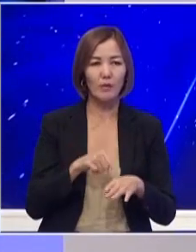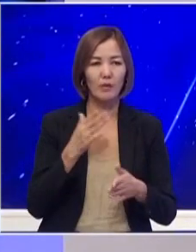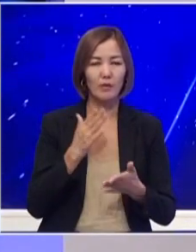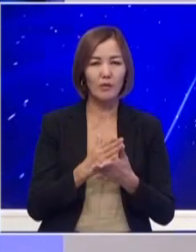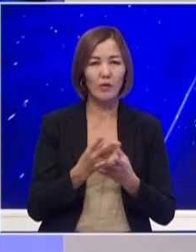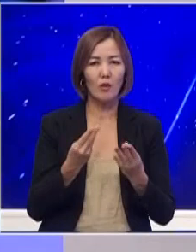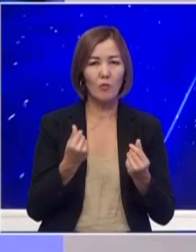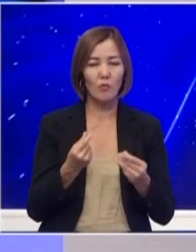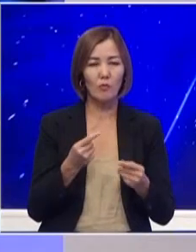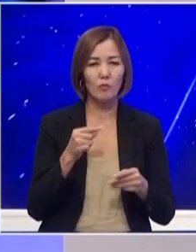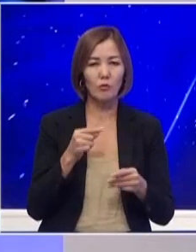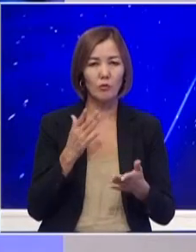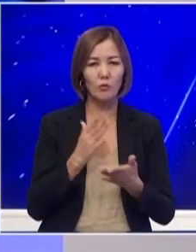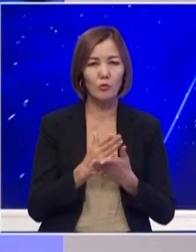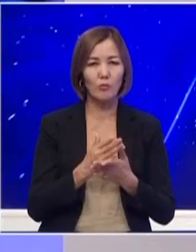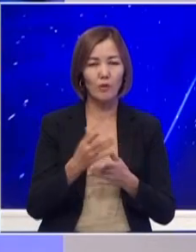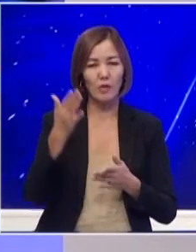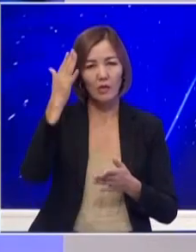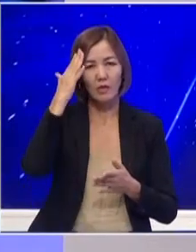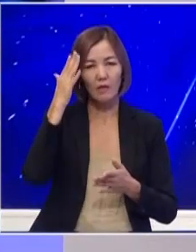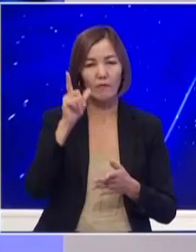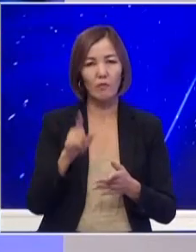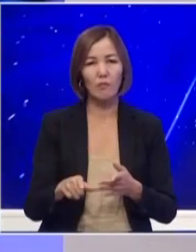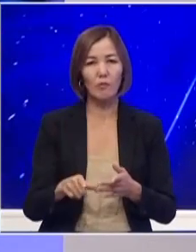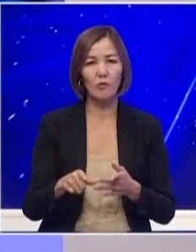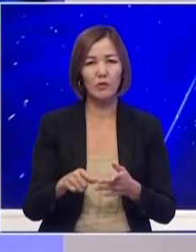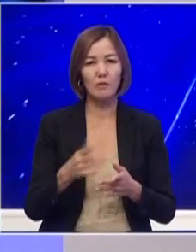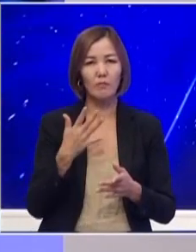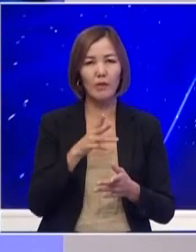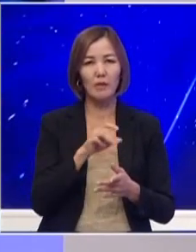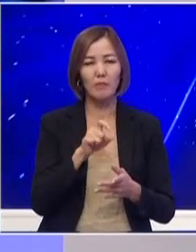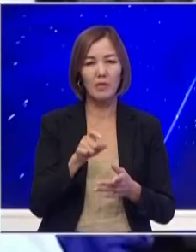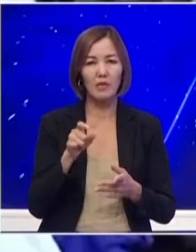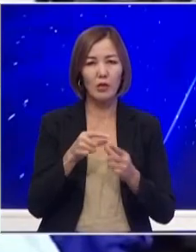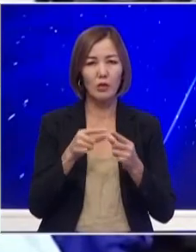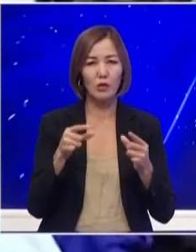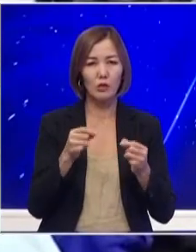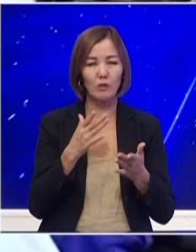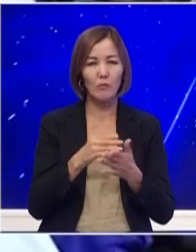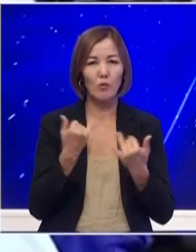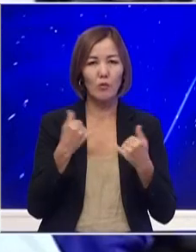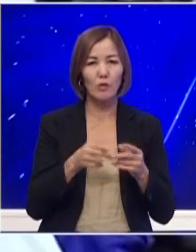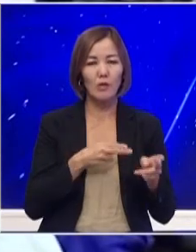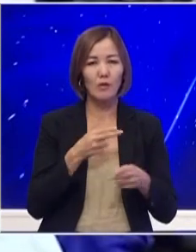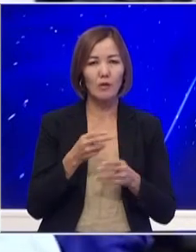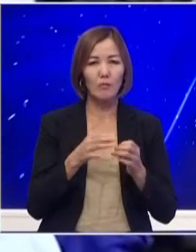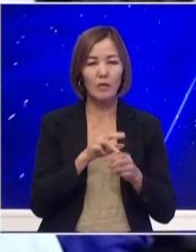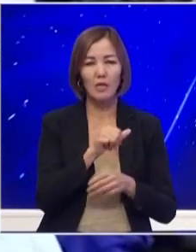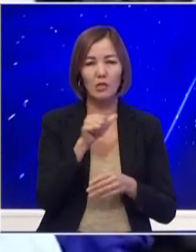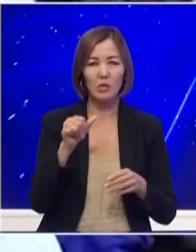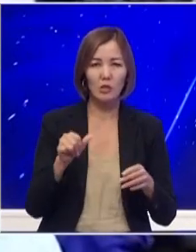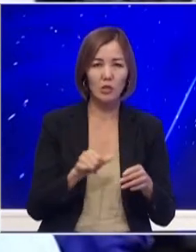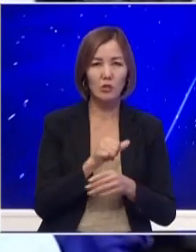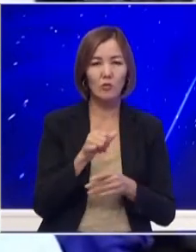на ощупь. Для этого в головной мозг пациента вживили 5 микрочипов. Уникальная операция длилась 15 часов.